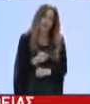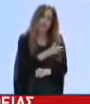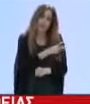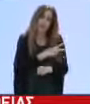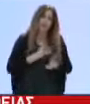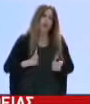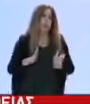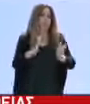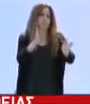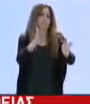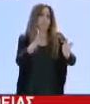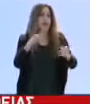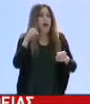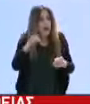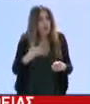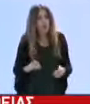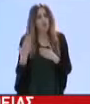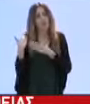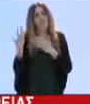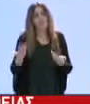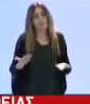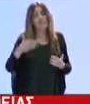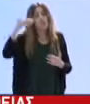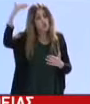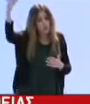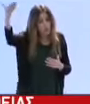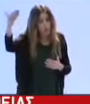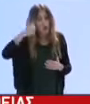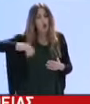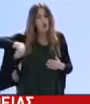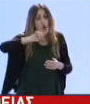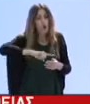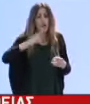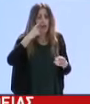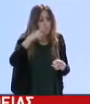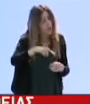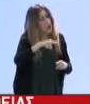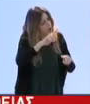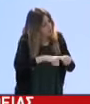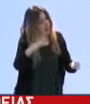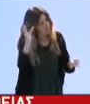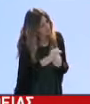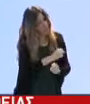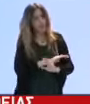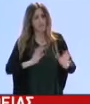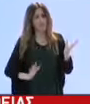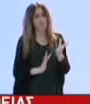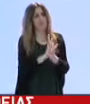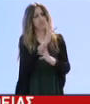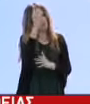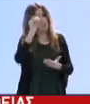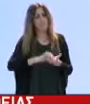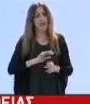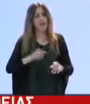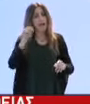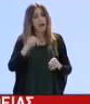το χρέος μας απέναντι στην πατρίδα και αυτό είναι και το χρέος της δικιάς μας γενιάς. Να αφήσουμε